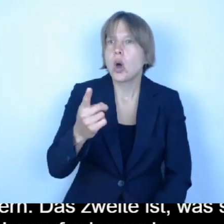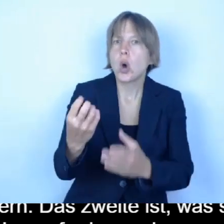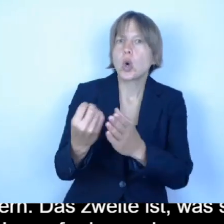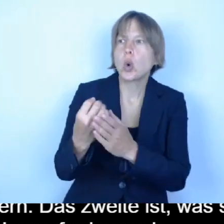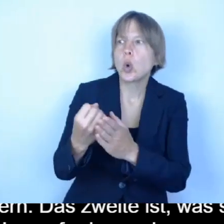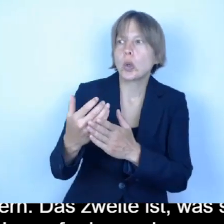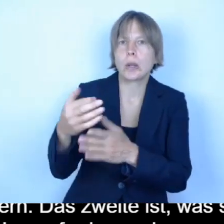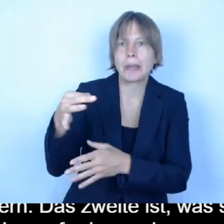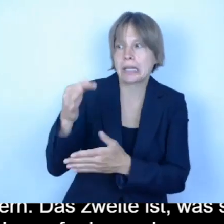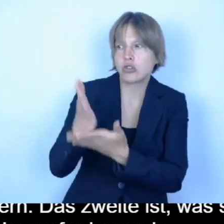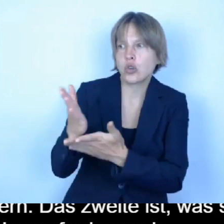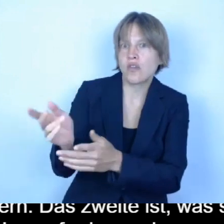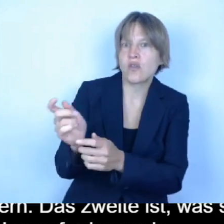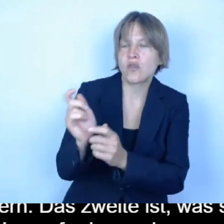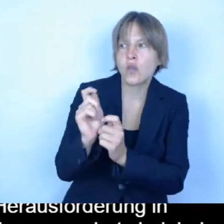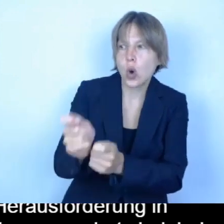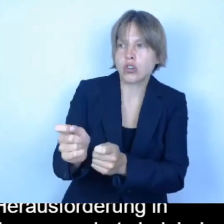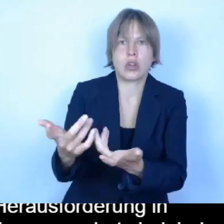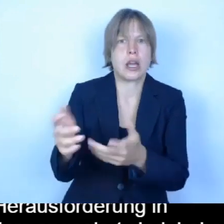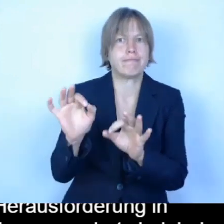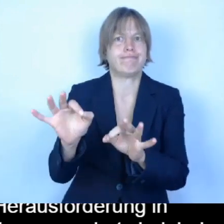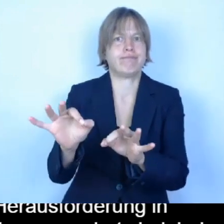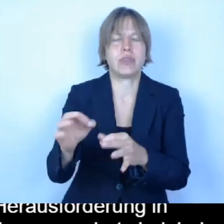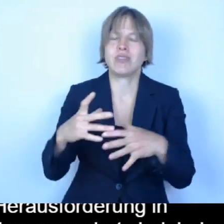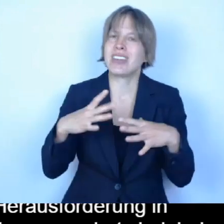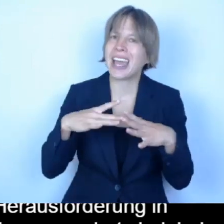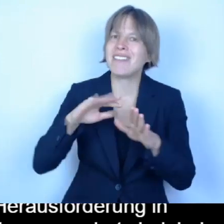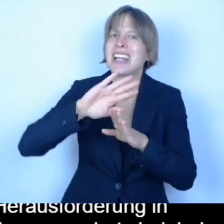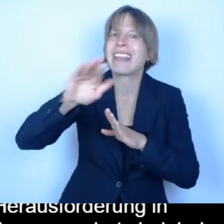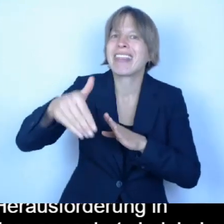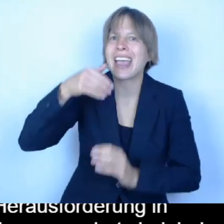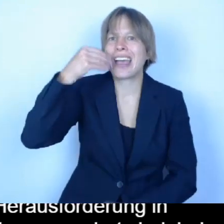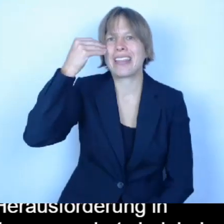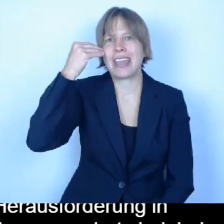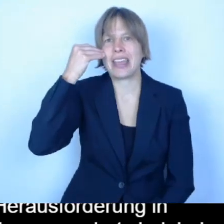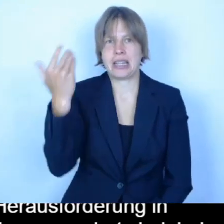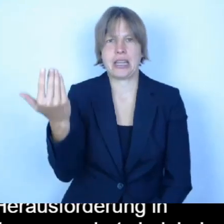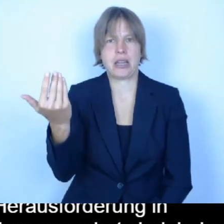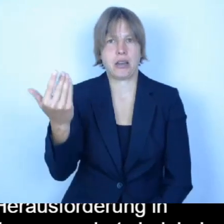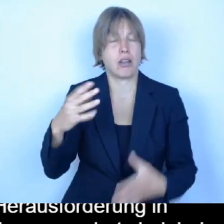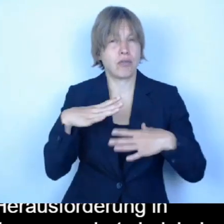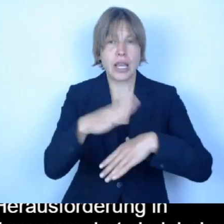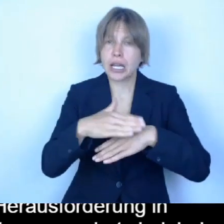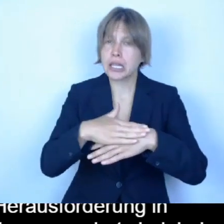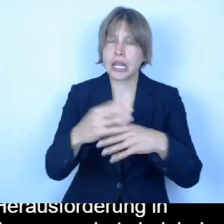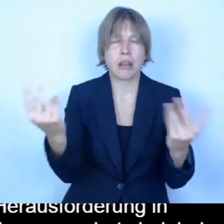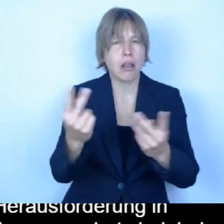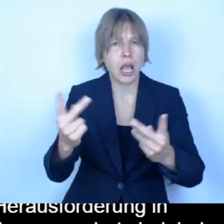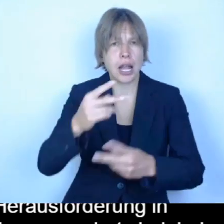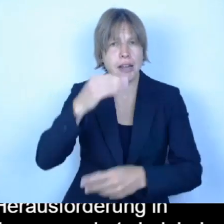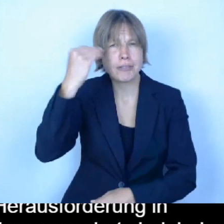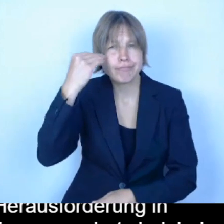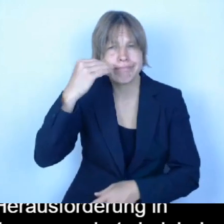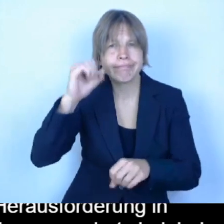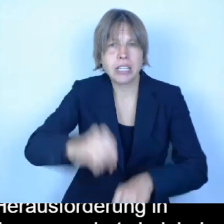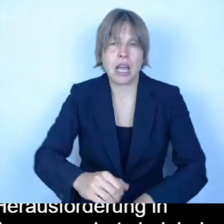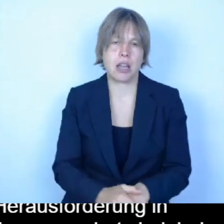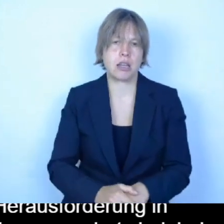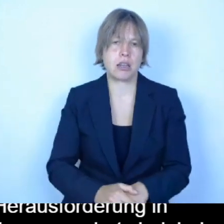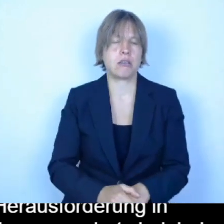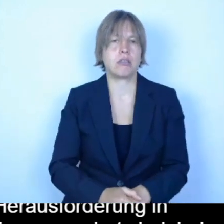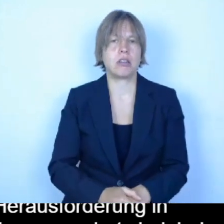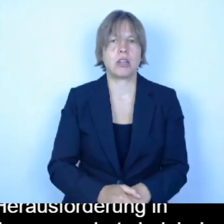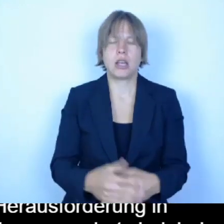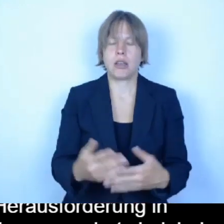haben nicht mehr so viel Urlaub zum Teil. Wir werden das noch im Sommer stärker erleben, übrigens als jetzt am Pfingsten. Weil wenn nämlich es wieder anspringt zum Beispiel, was wir hoffen,